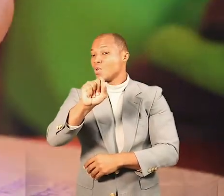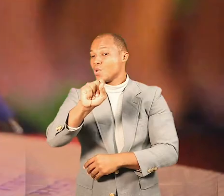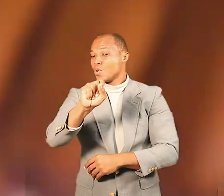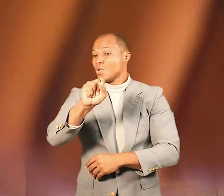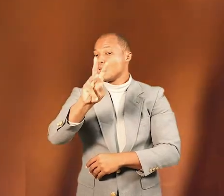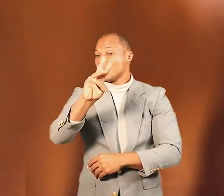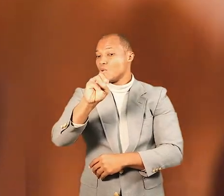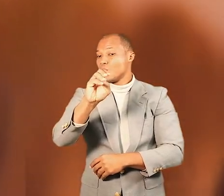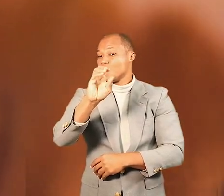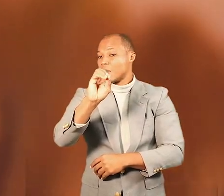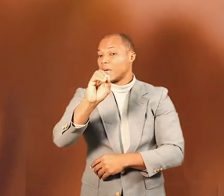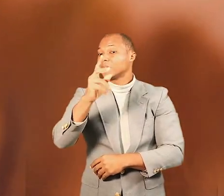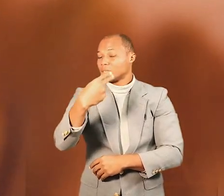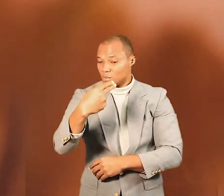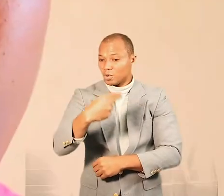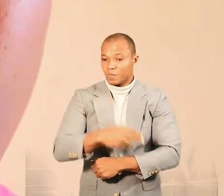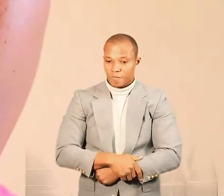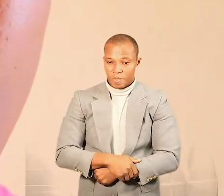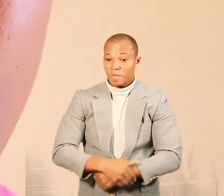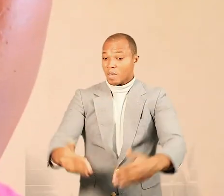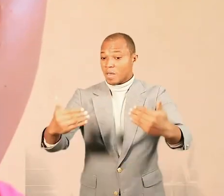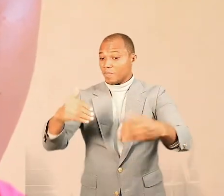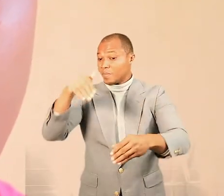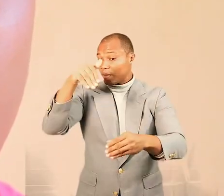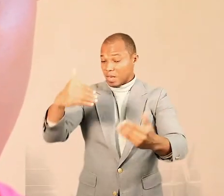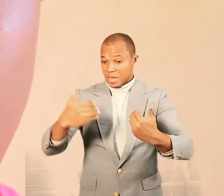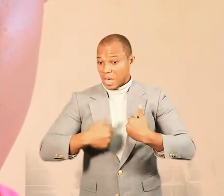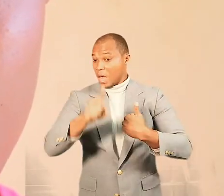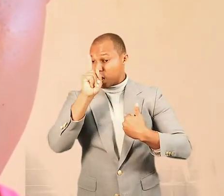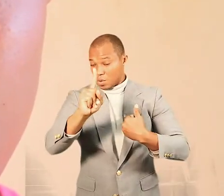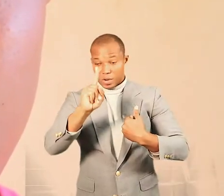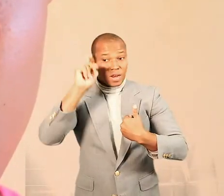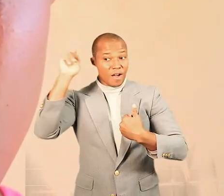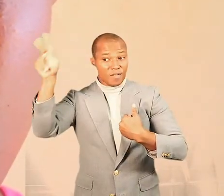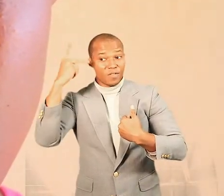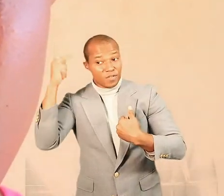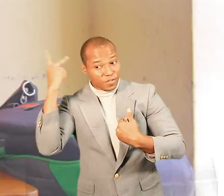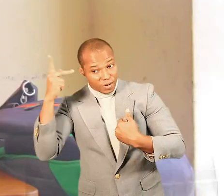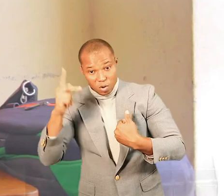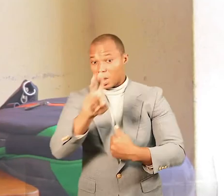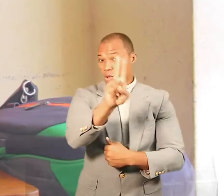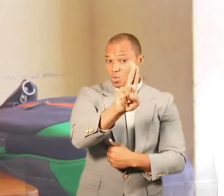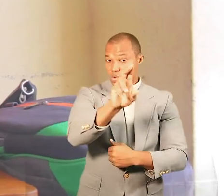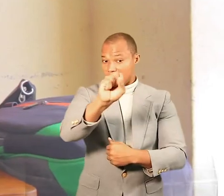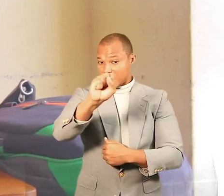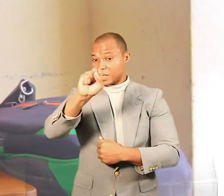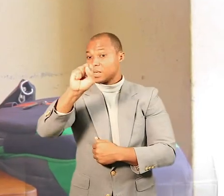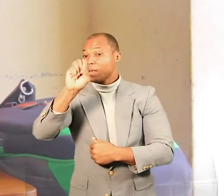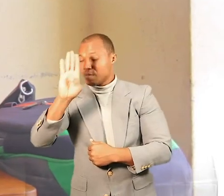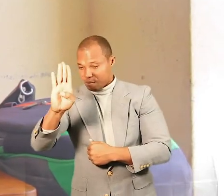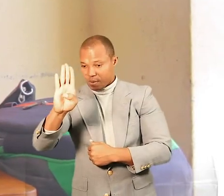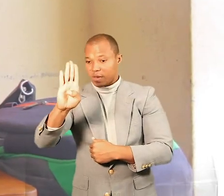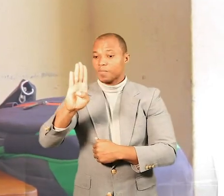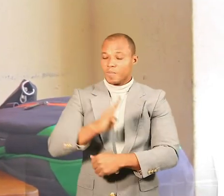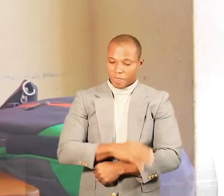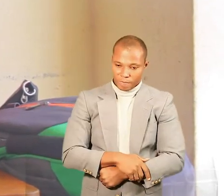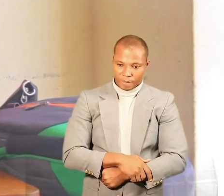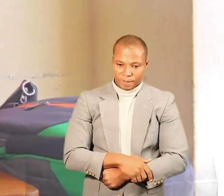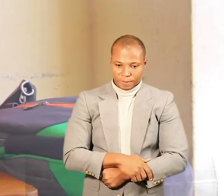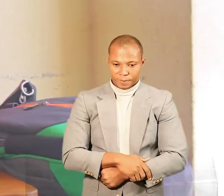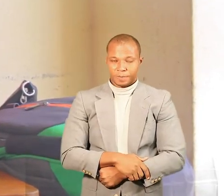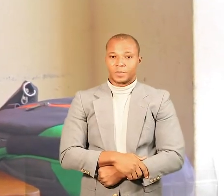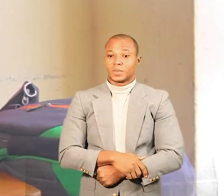sciences comptables. Nous gagné une qui dans philo qui dans USB et qui connaît la qui ambassade